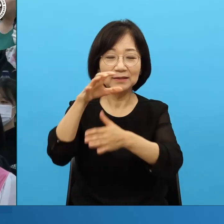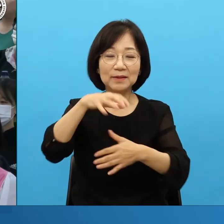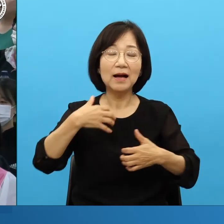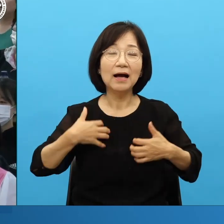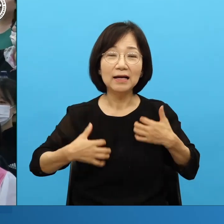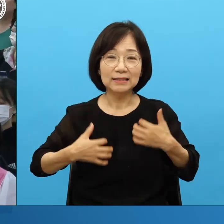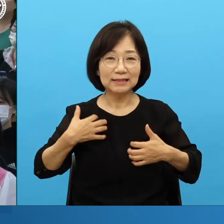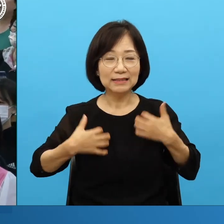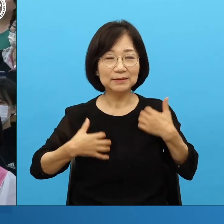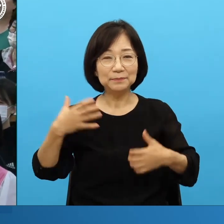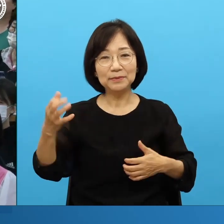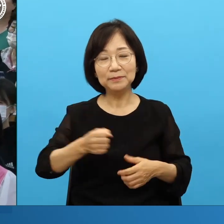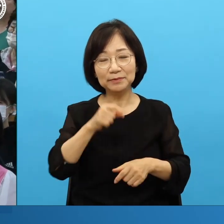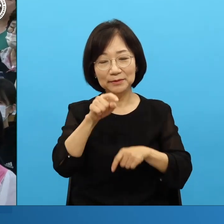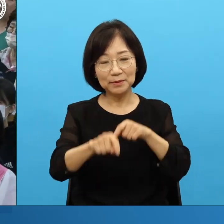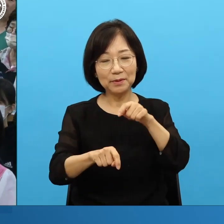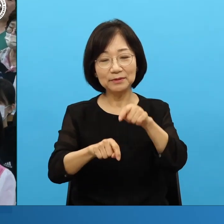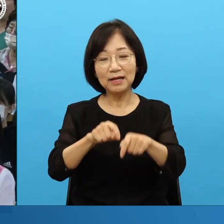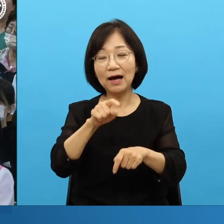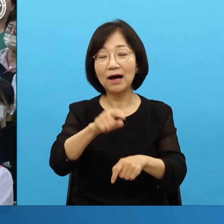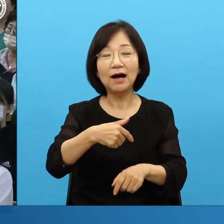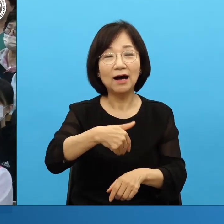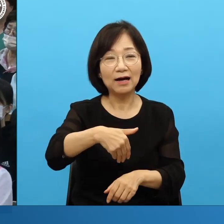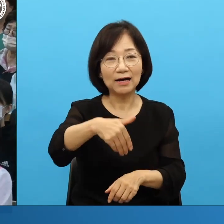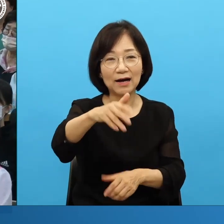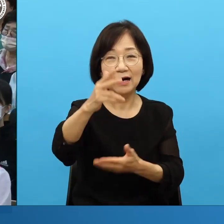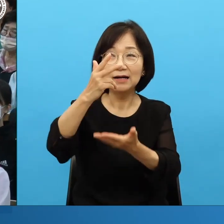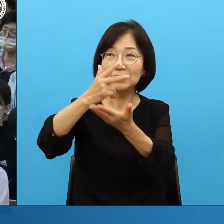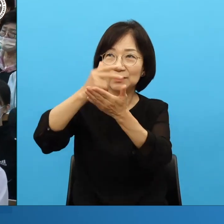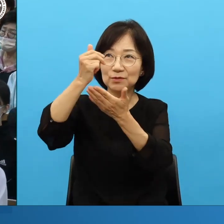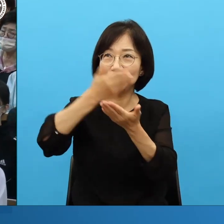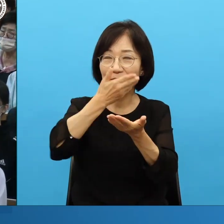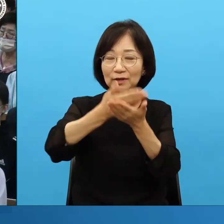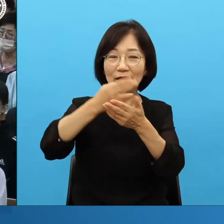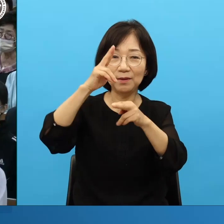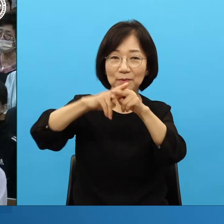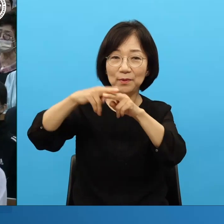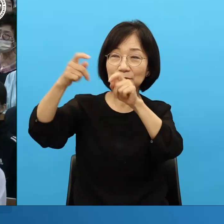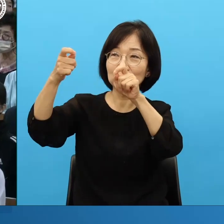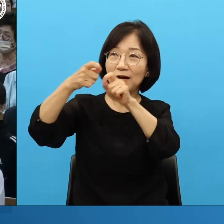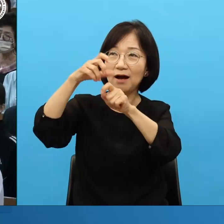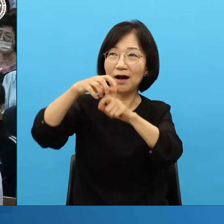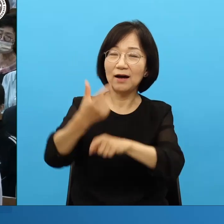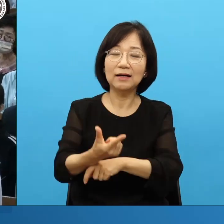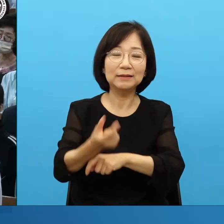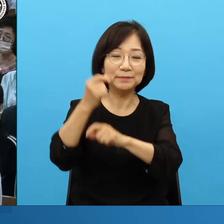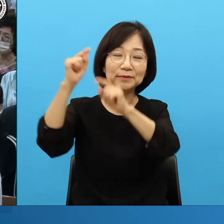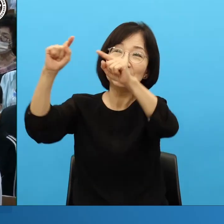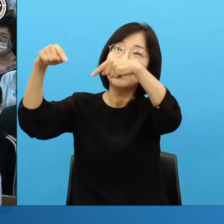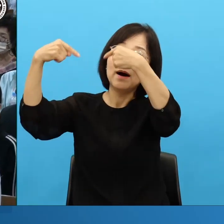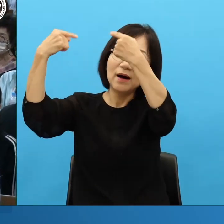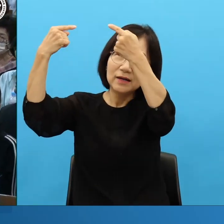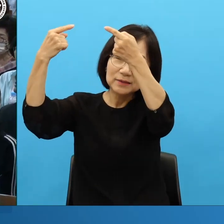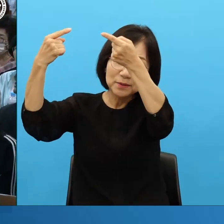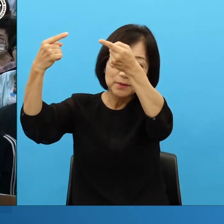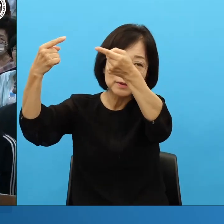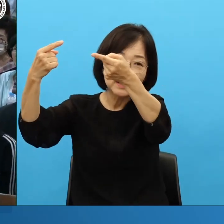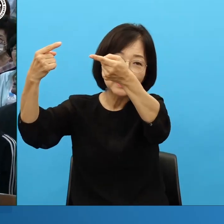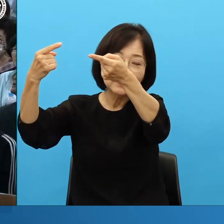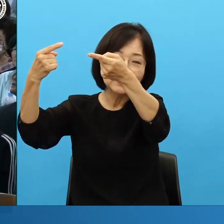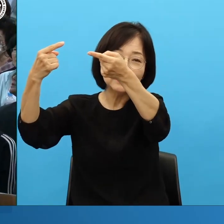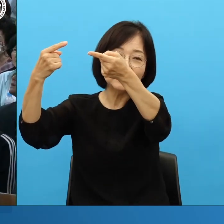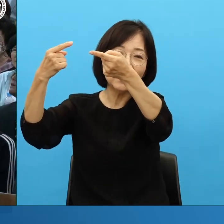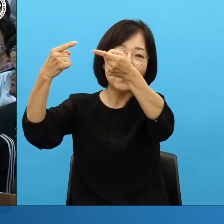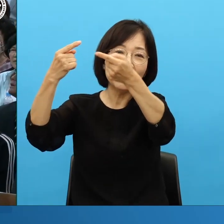길로 기쁨으로 나아가 주의 보좌 앞으로 속히